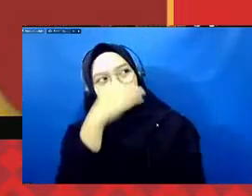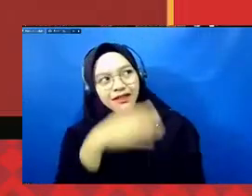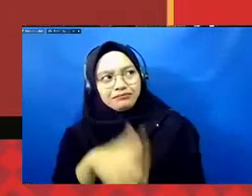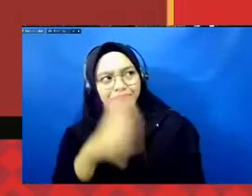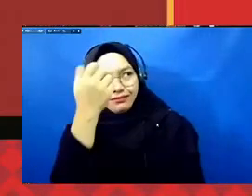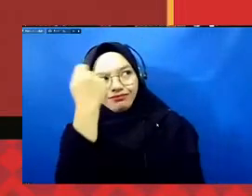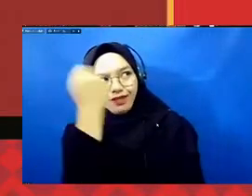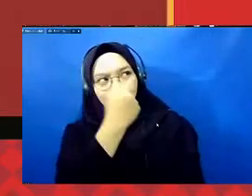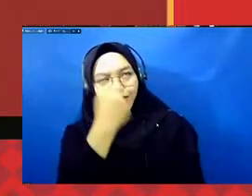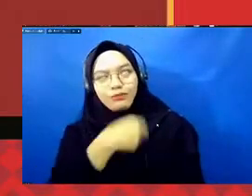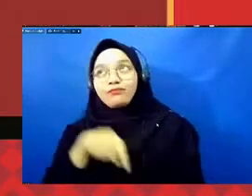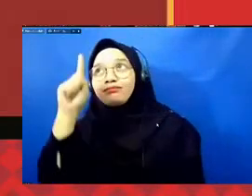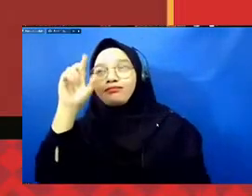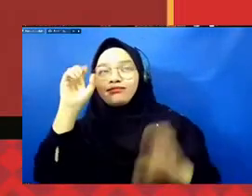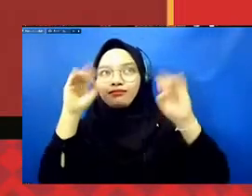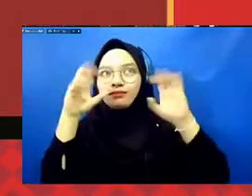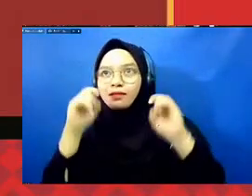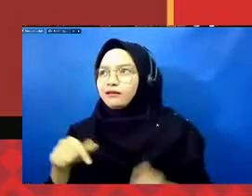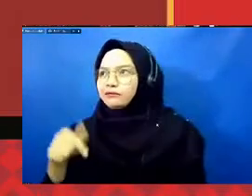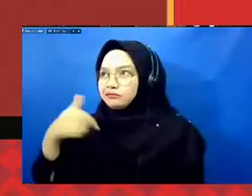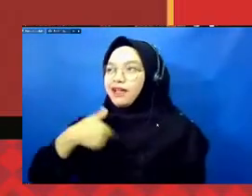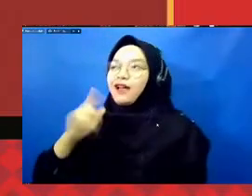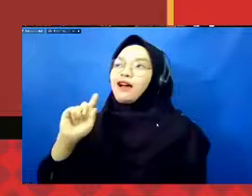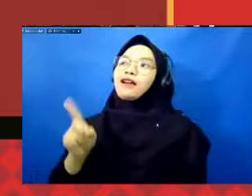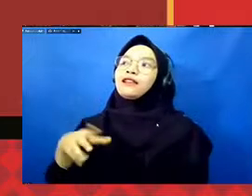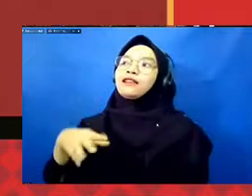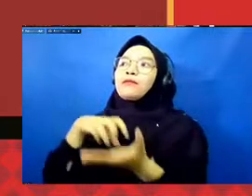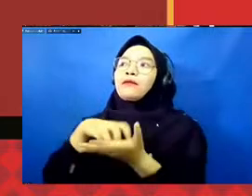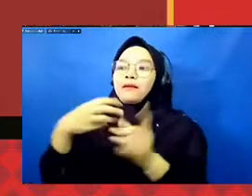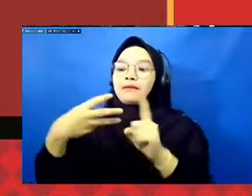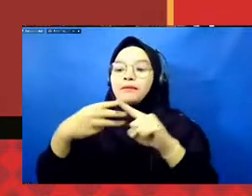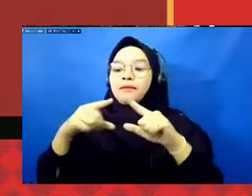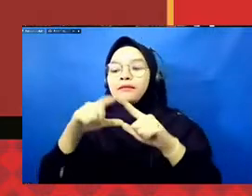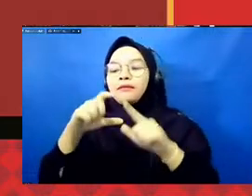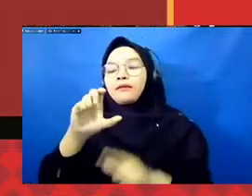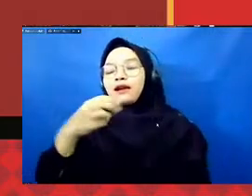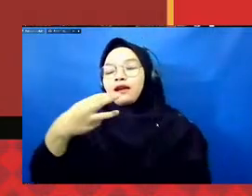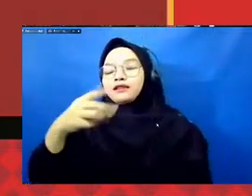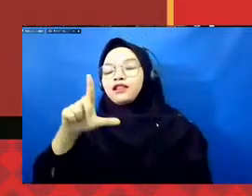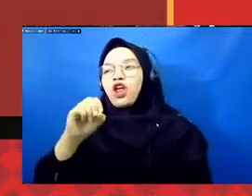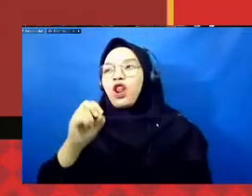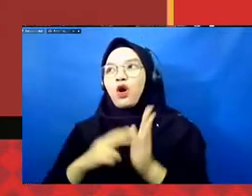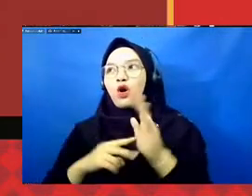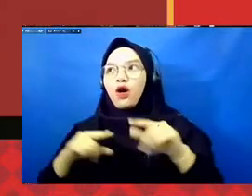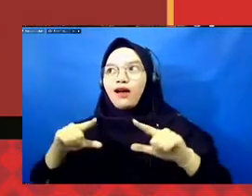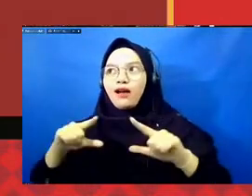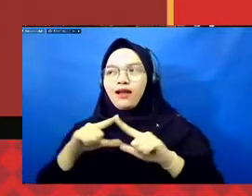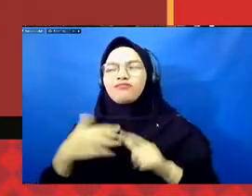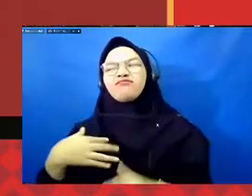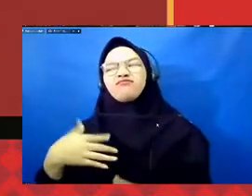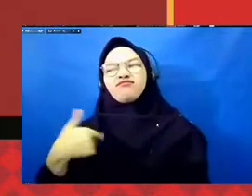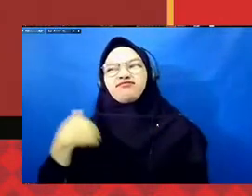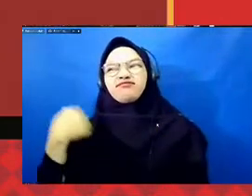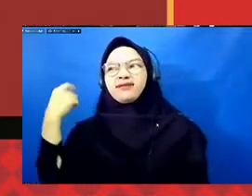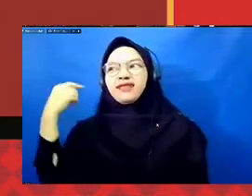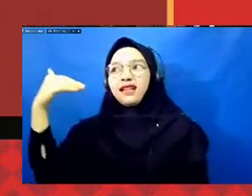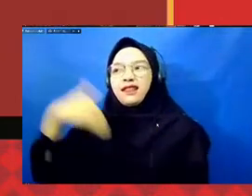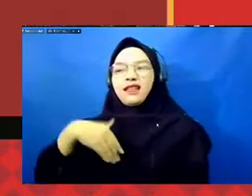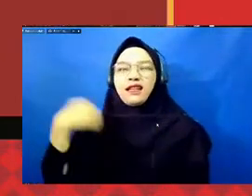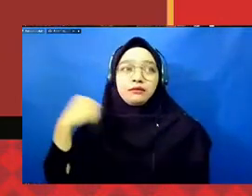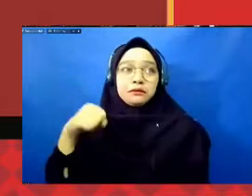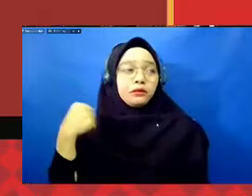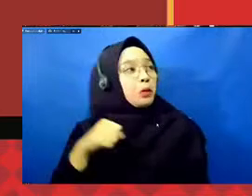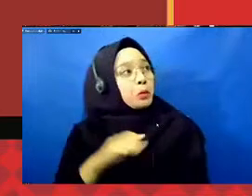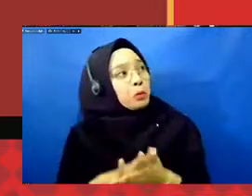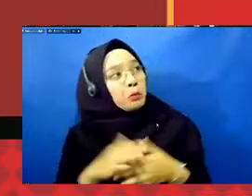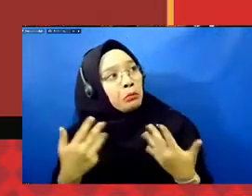Assalamualaikum. Posisi saya sekarang di Barcelona, Pak. Saya lihat, ya, saya belum nggak bisa hadir deh. Dalam musim apa